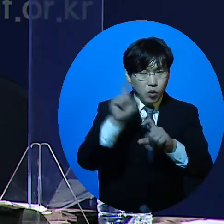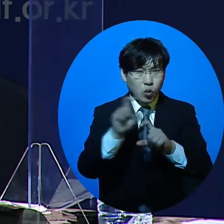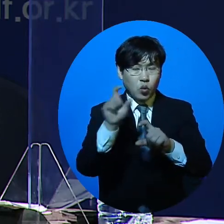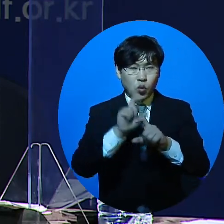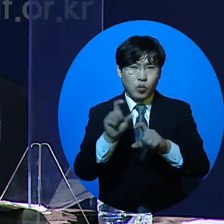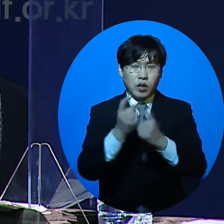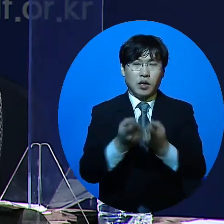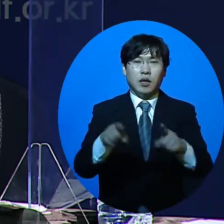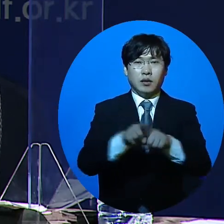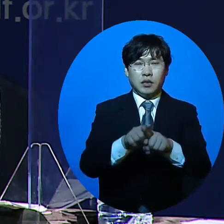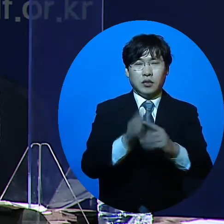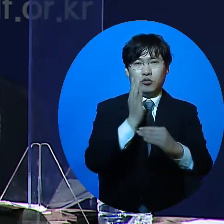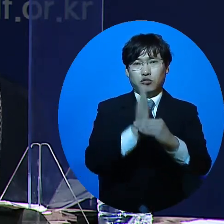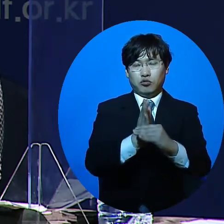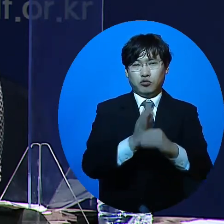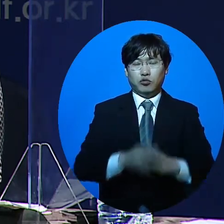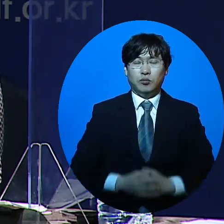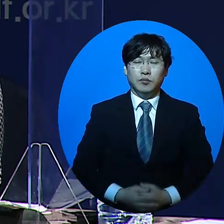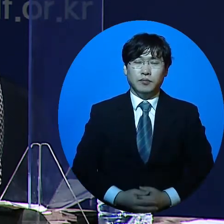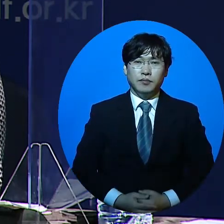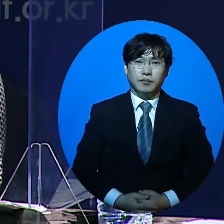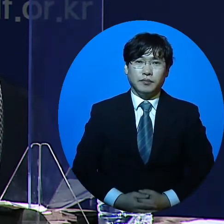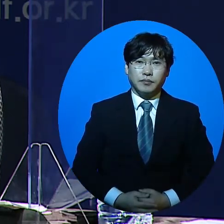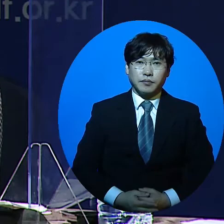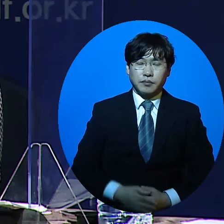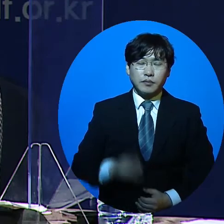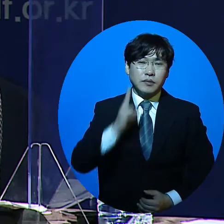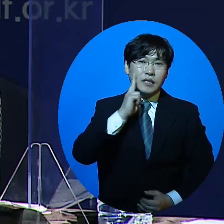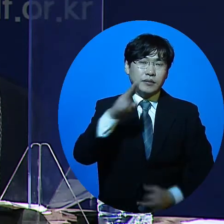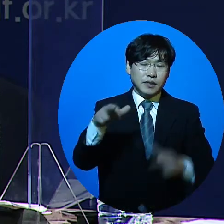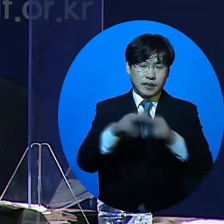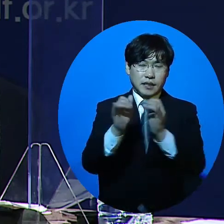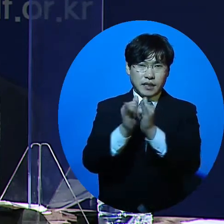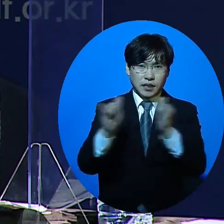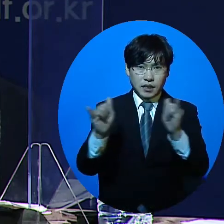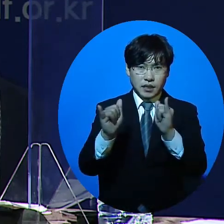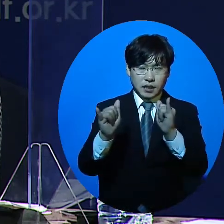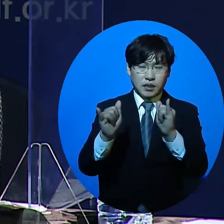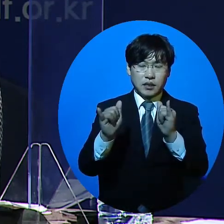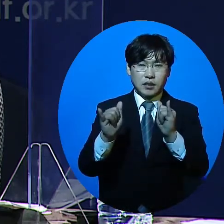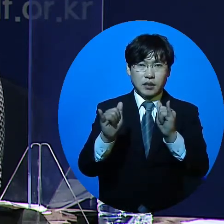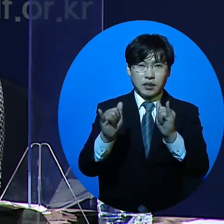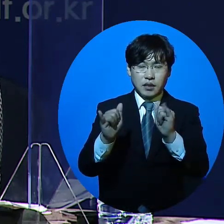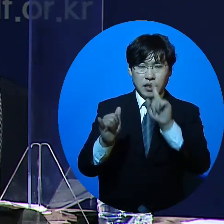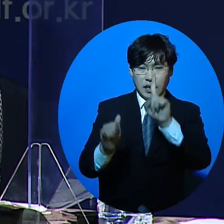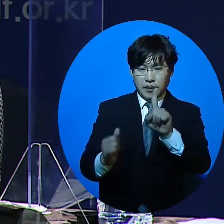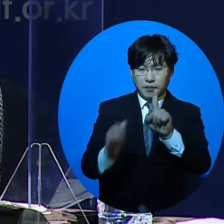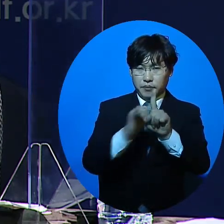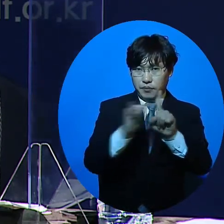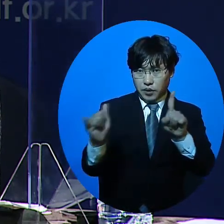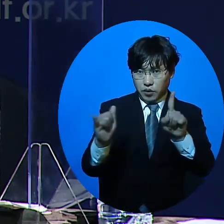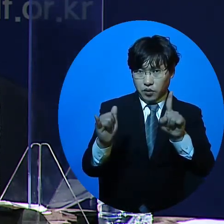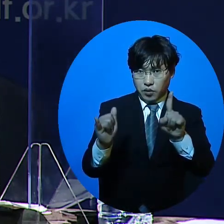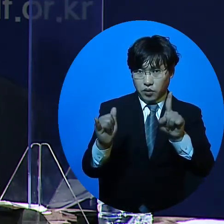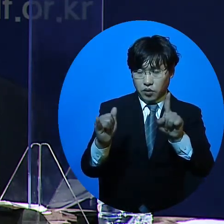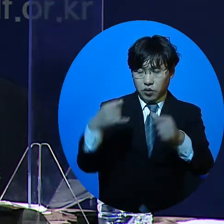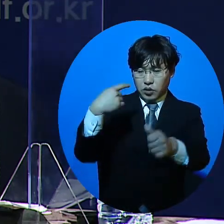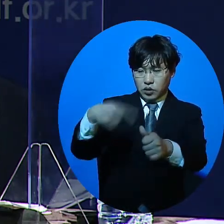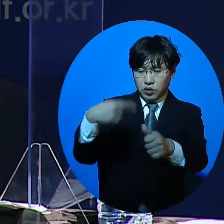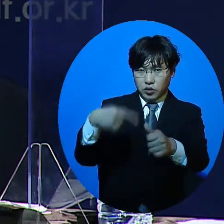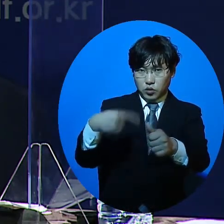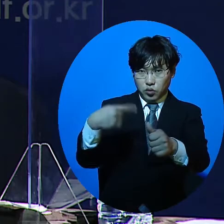중입니다. 말씀하셨듯이 중증장애인 대상으로 한 명의 지도자가 나가서 지도하는